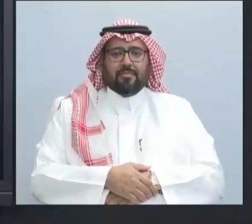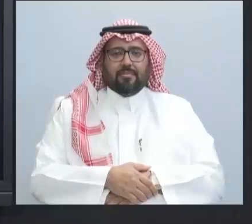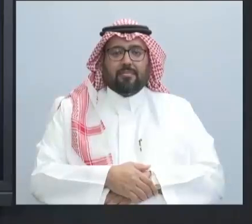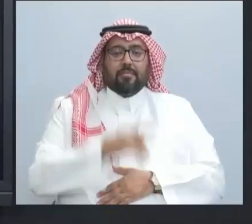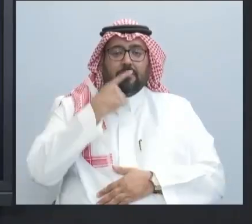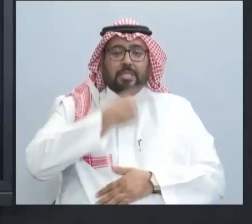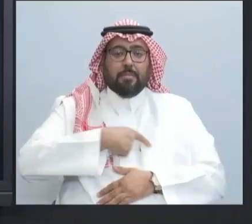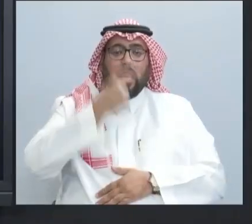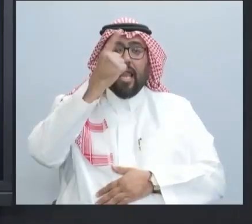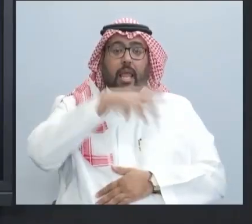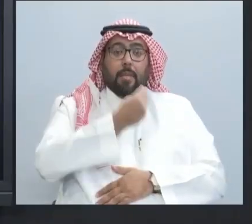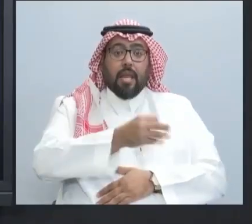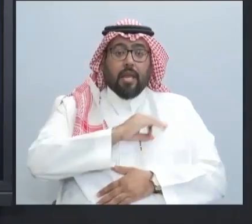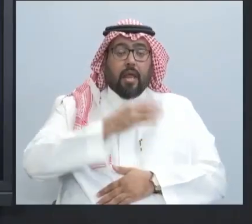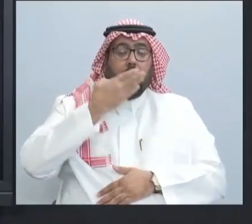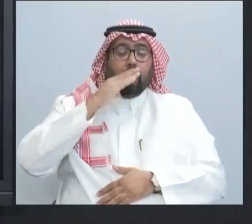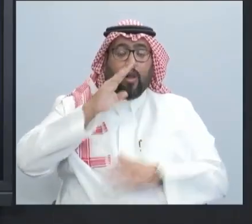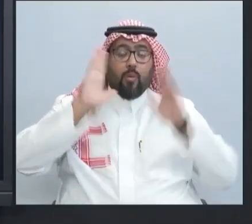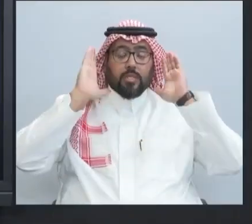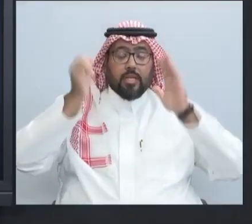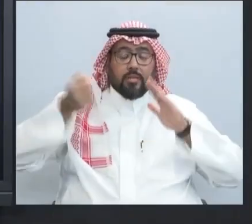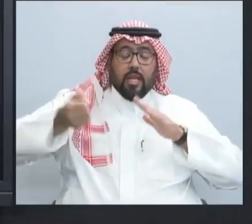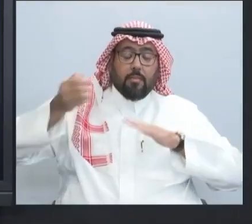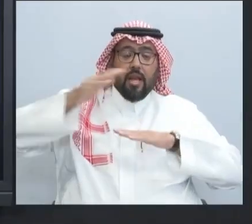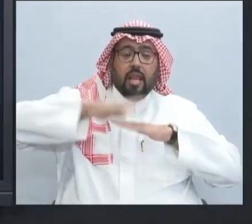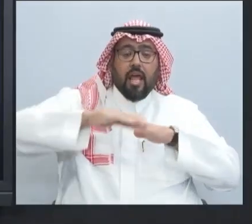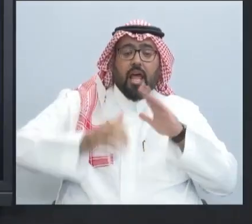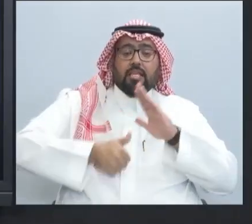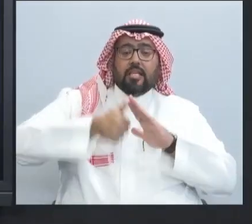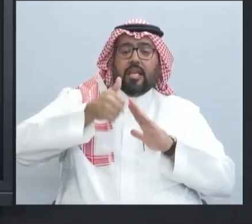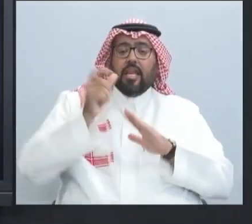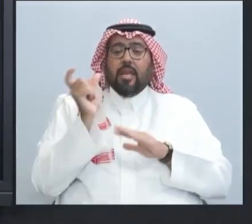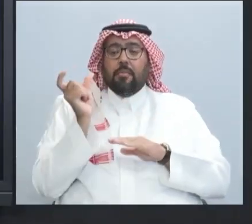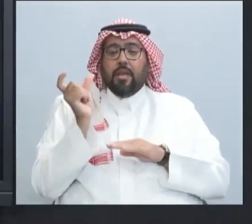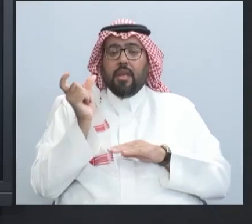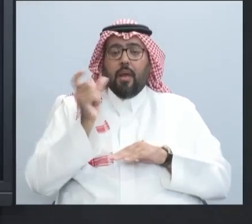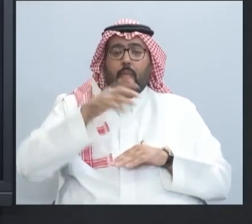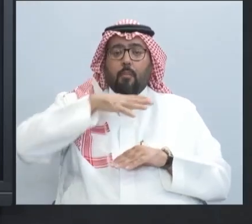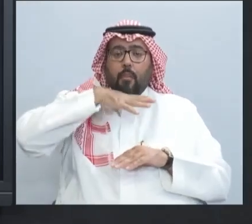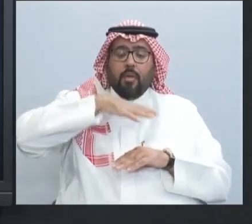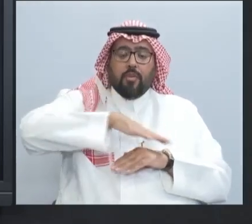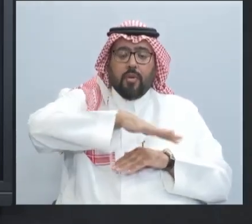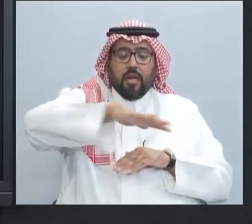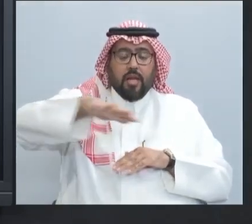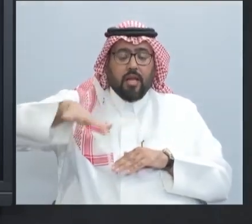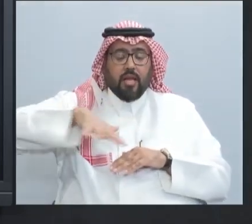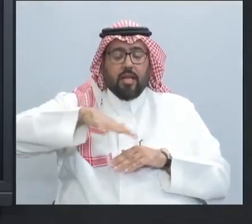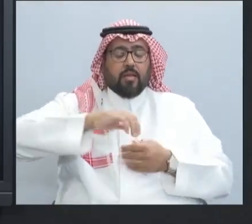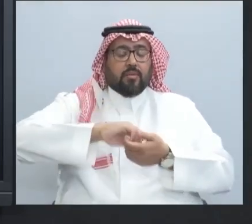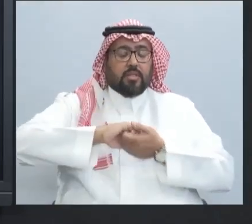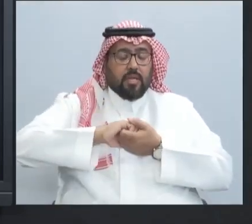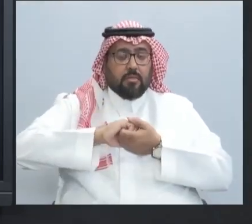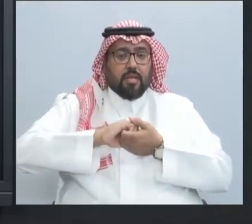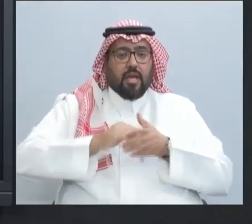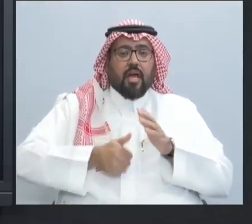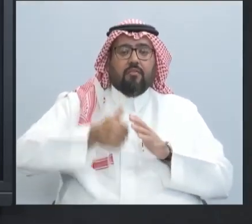بسم الله الرحمن الرحيم والصلاه والسلام على اشرف الانبياء والمرسلين نبينا محمد عليه وعلى اله